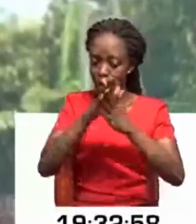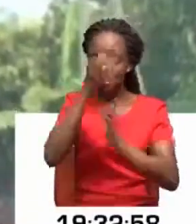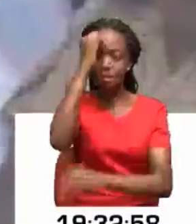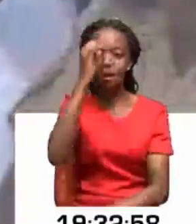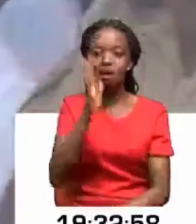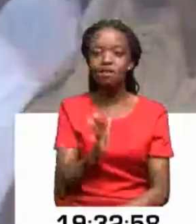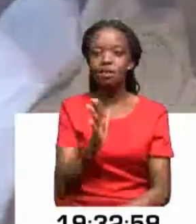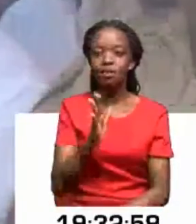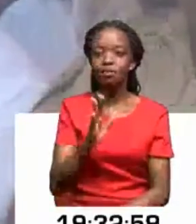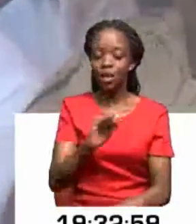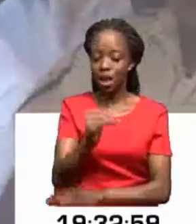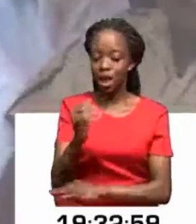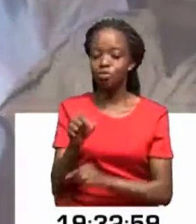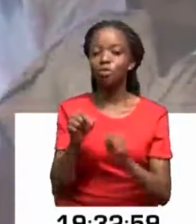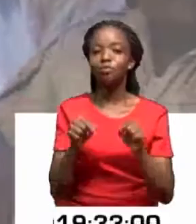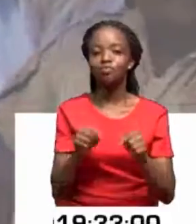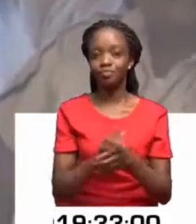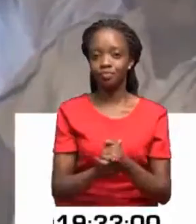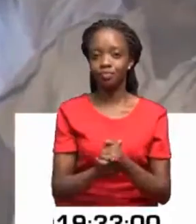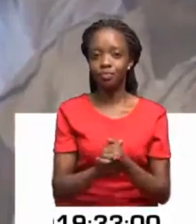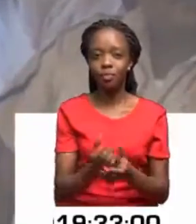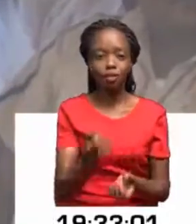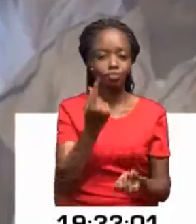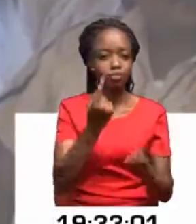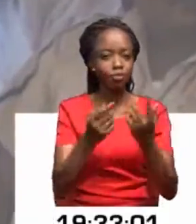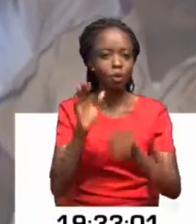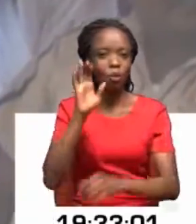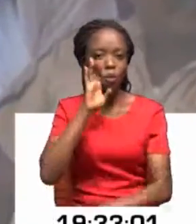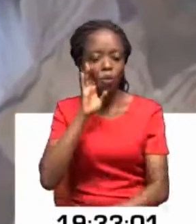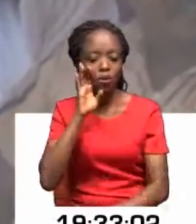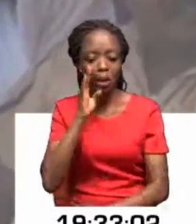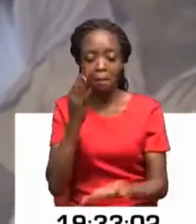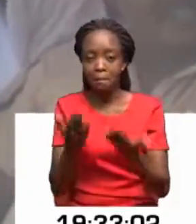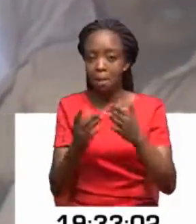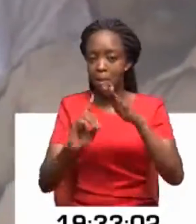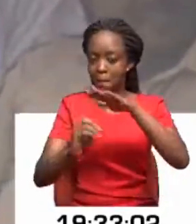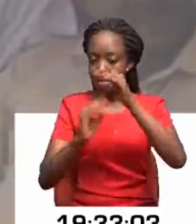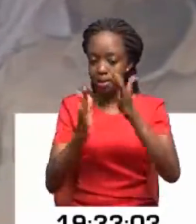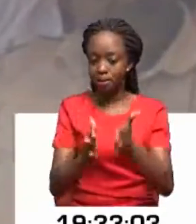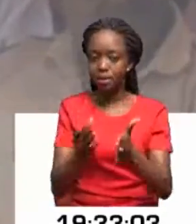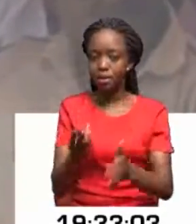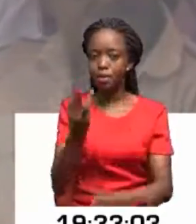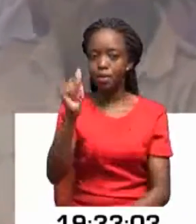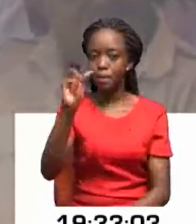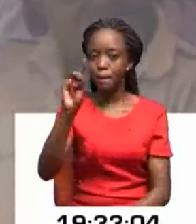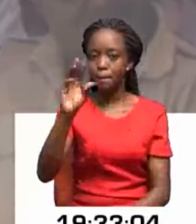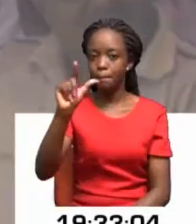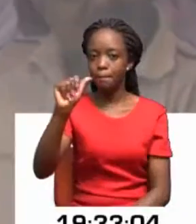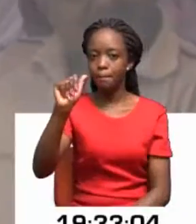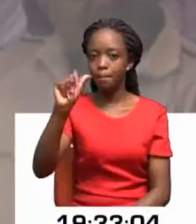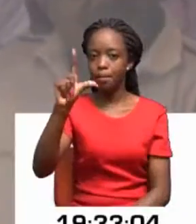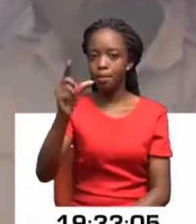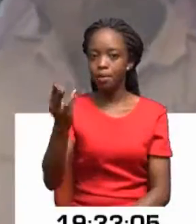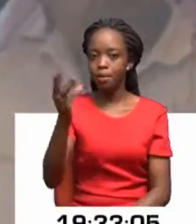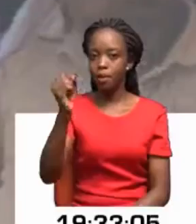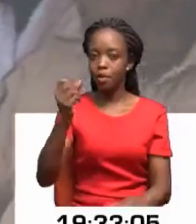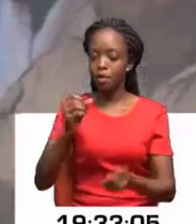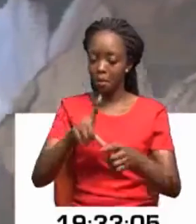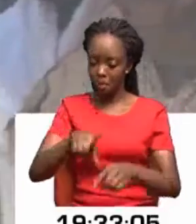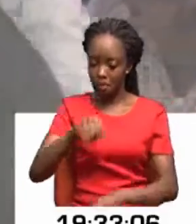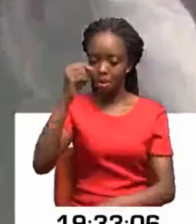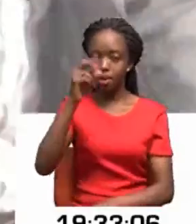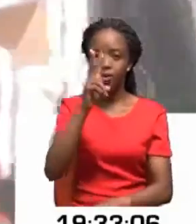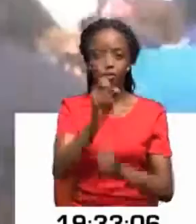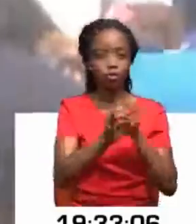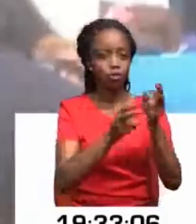Trans Nzoia. Hata hivyo pameibuka na minongono kuwa huenda waziri Wamalwa akaridhia tena uteuzi katika baraza la mawaziri mwaka